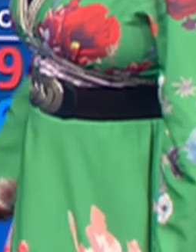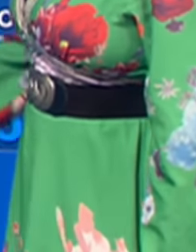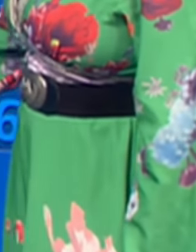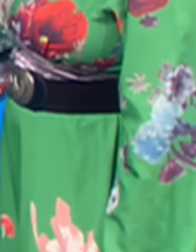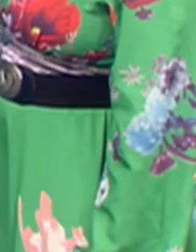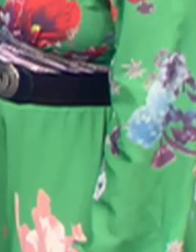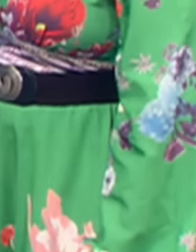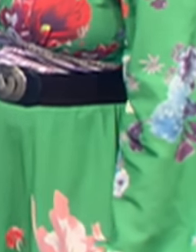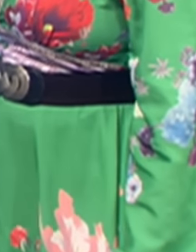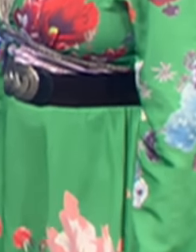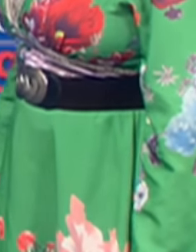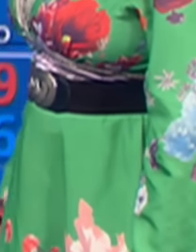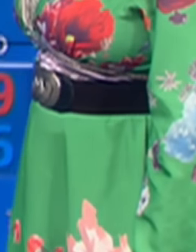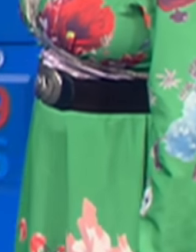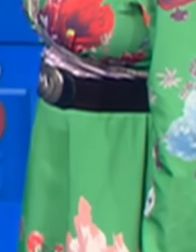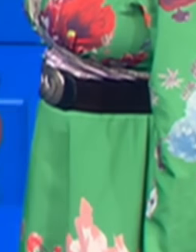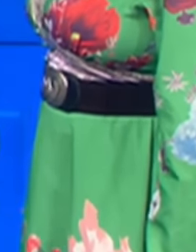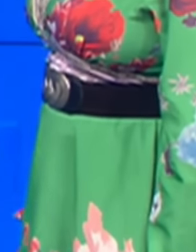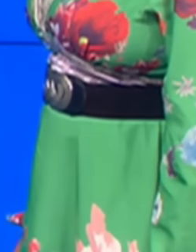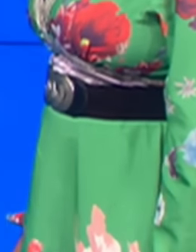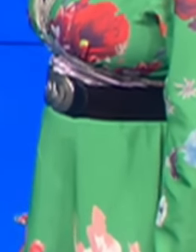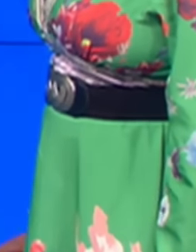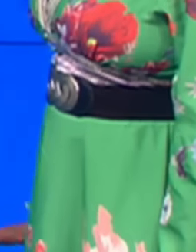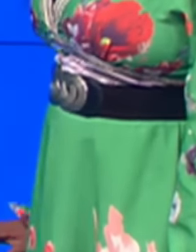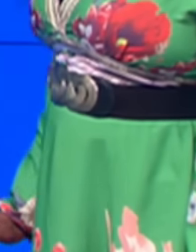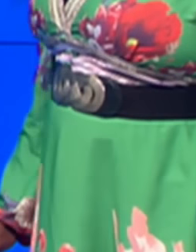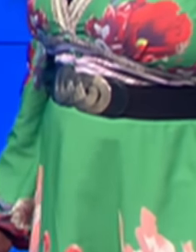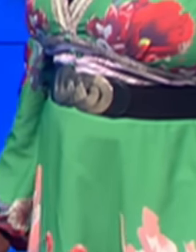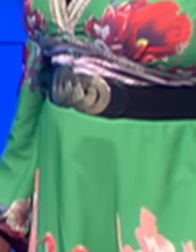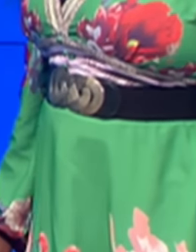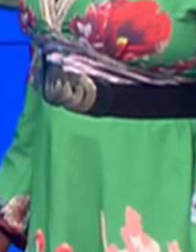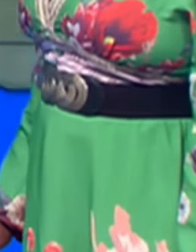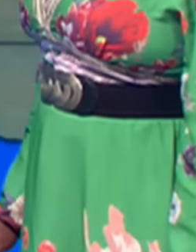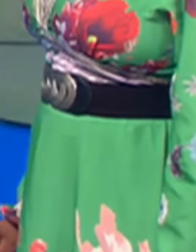dipula di tlabe di theogile ka 13 go Western Cape go la go sasa